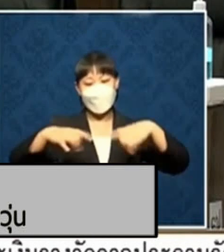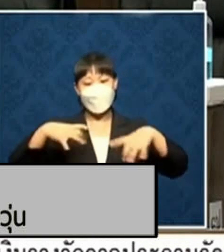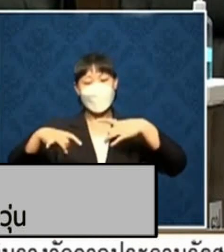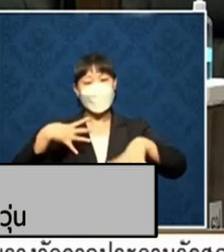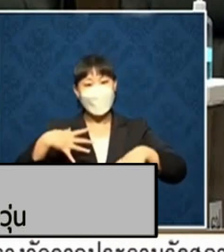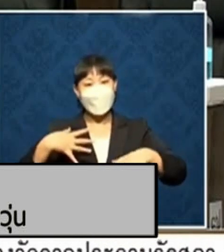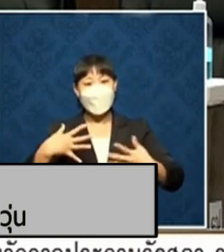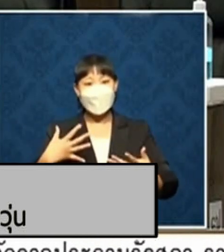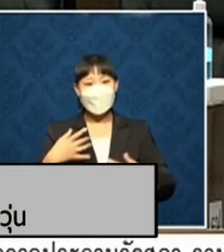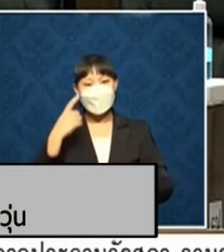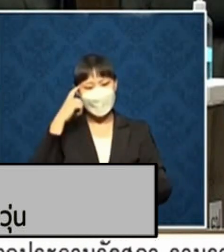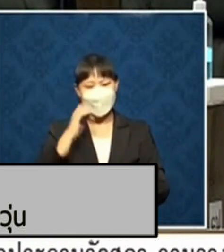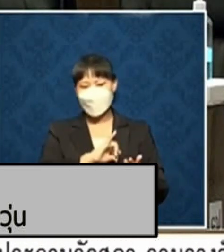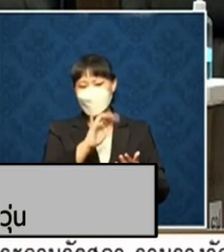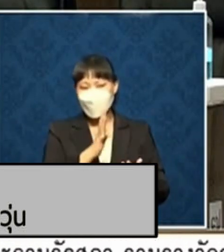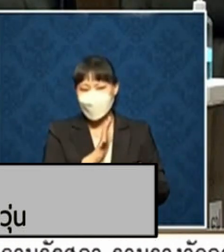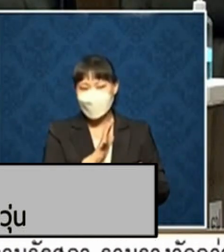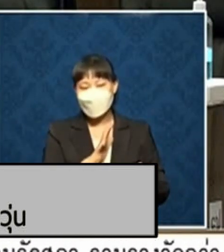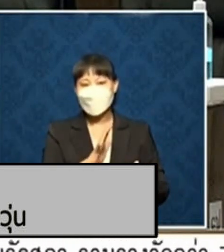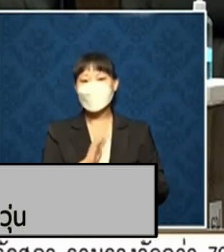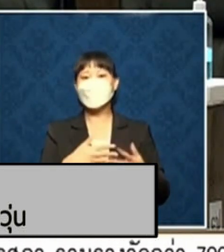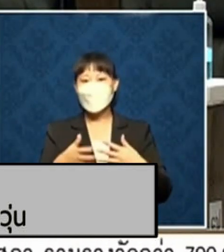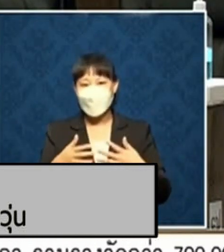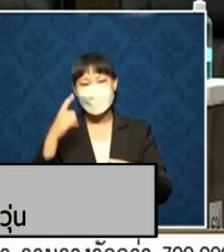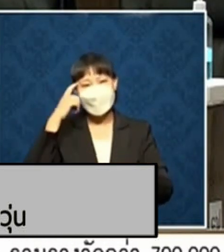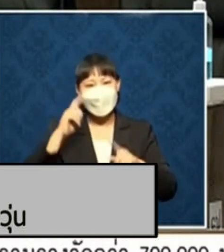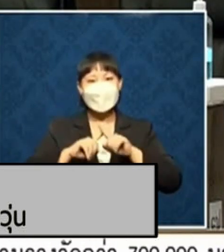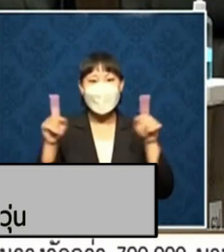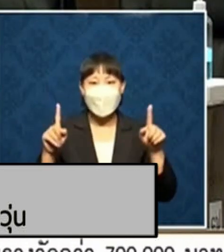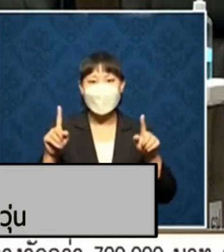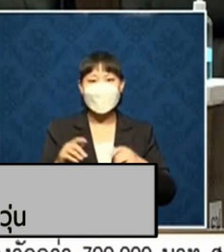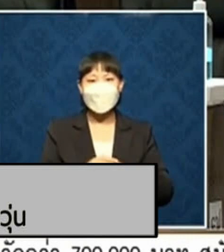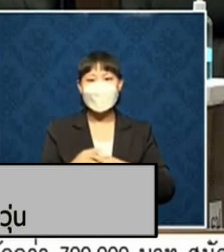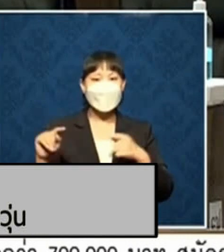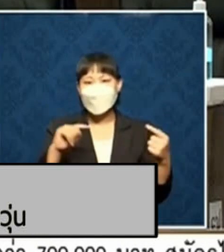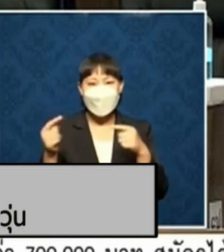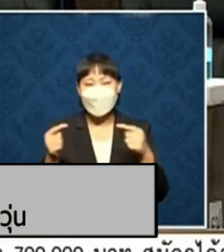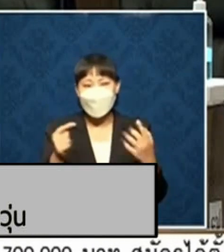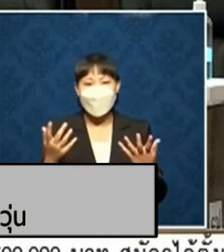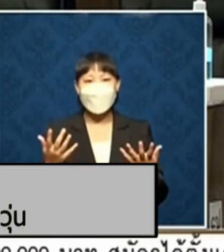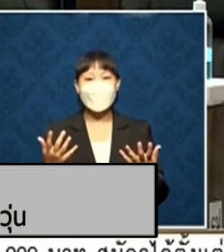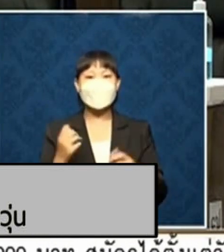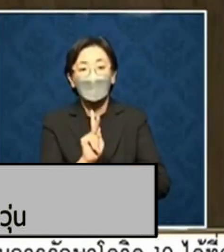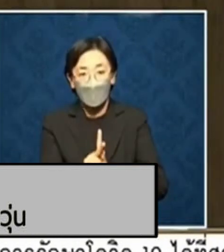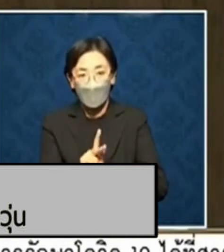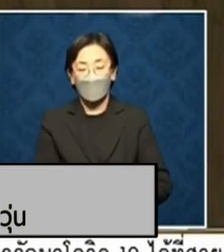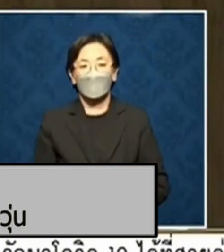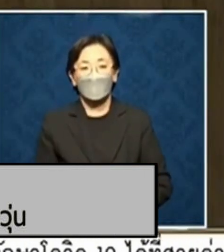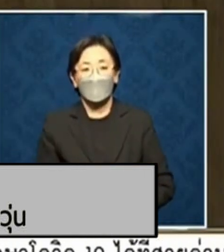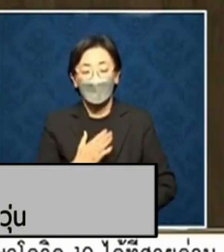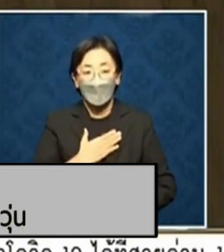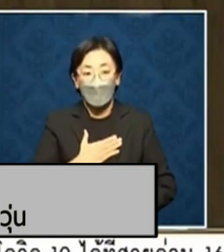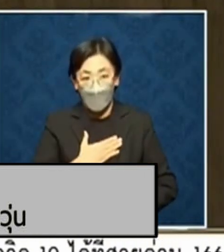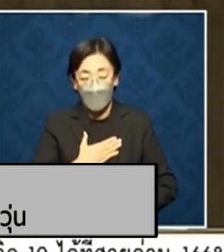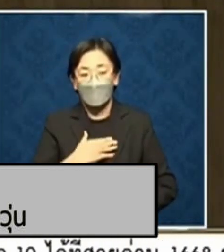ข้อมูลที่ไม่ถูกต้องนะแต่เป็นว่าเป็นข้อมูลอีกด้านนึงแล้วก็ลุกขึ้นมาชี้แจงกันแบบนี้แล้วเราจะทำงานกันยังไงครับท่านประธานครับ กับผมน